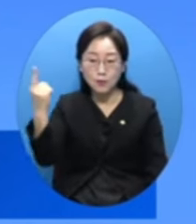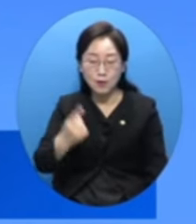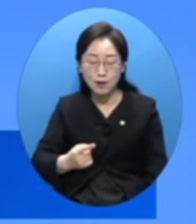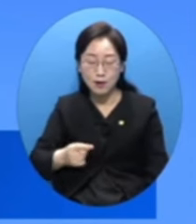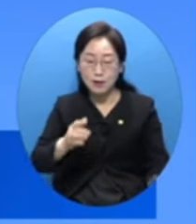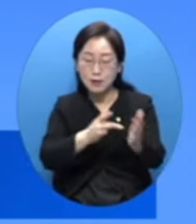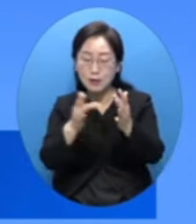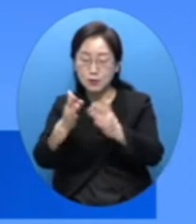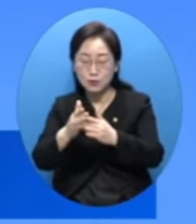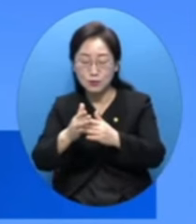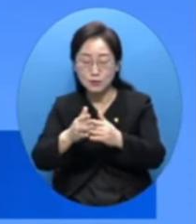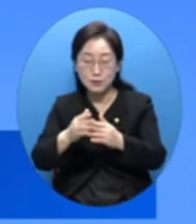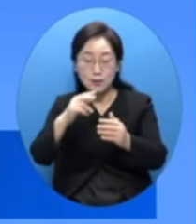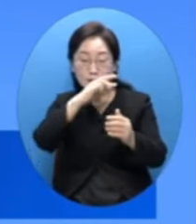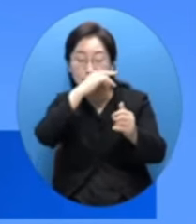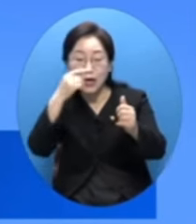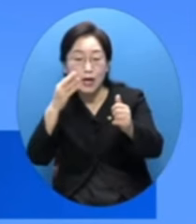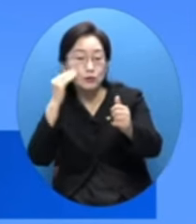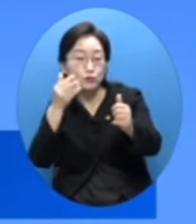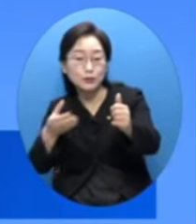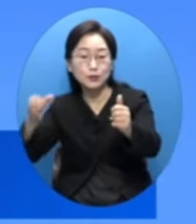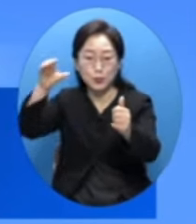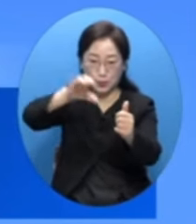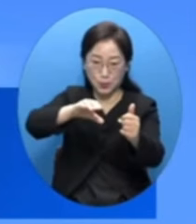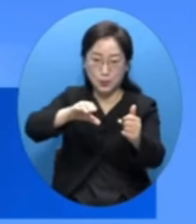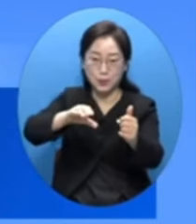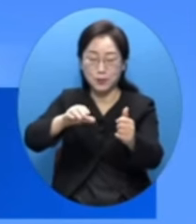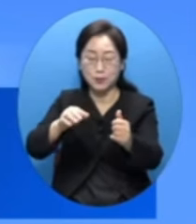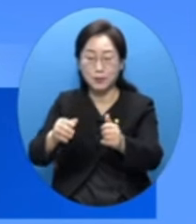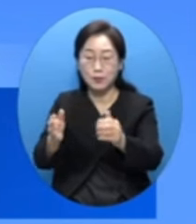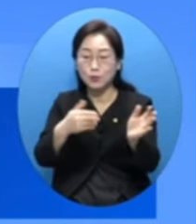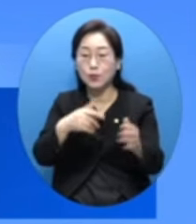일이 기록되 있고 목요일